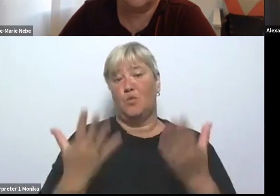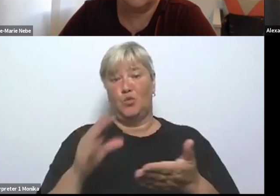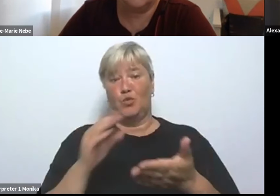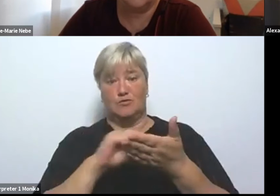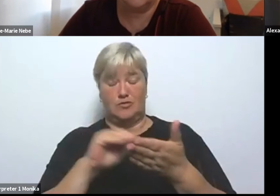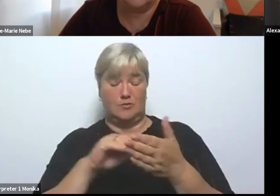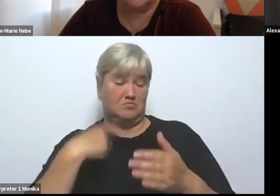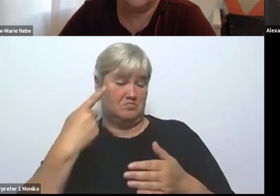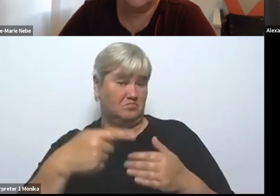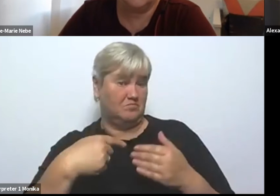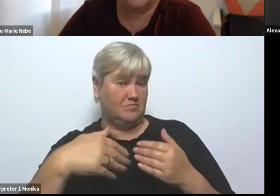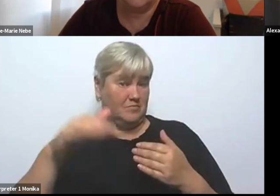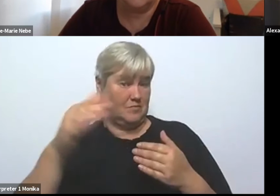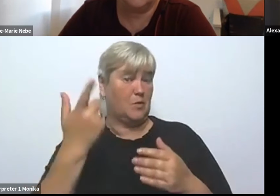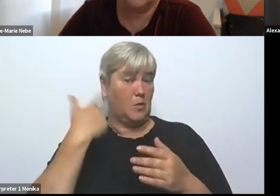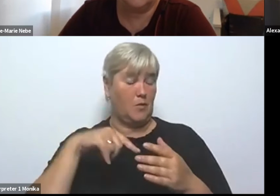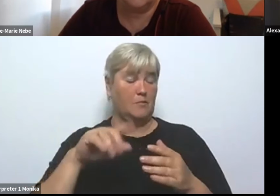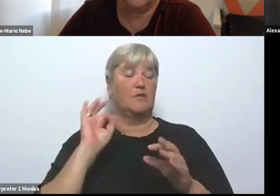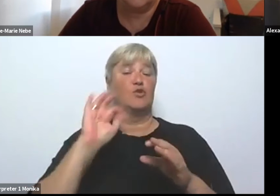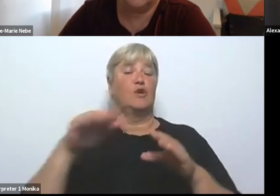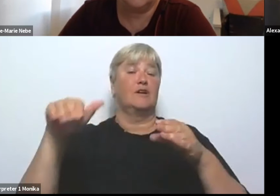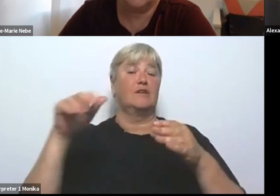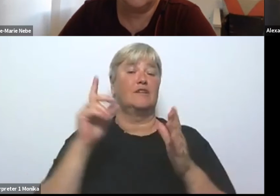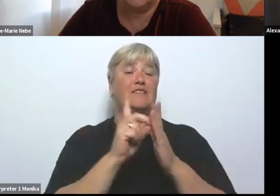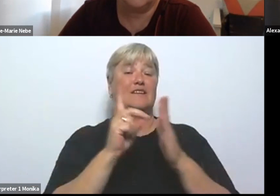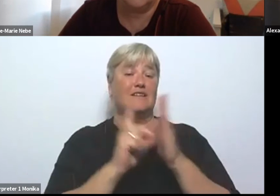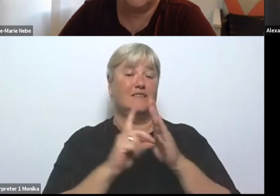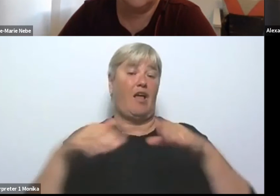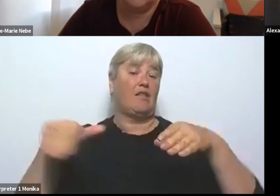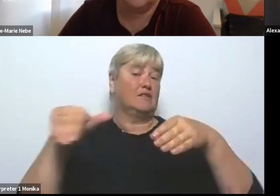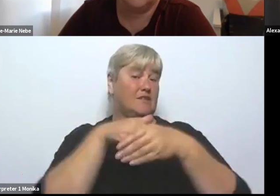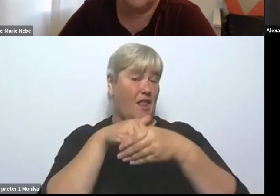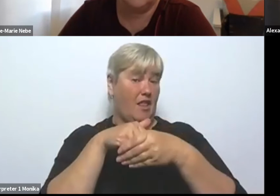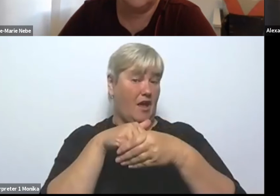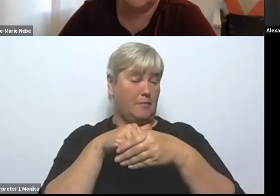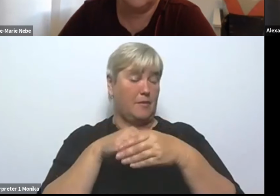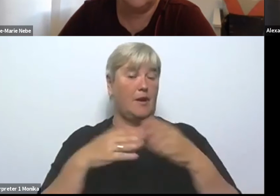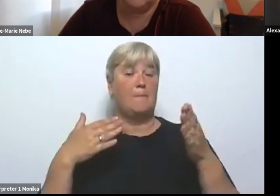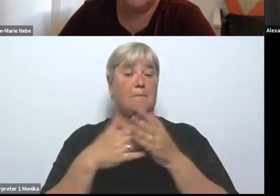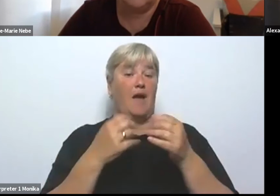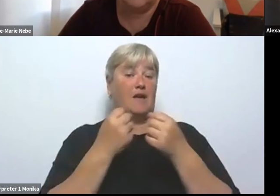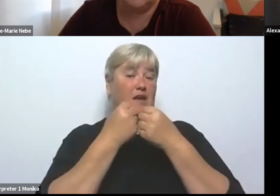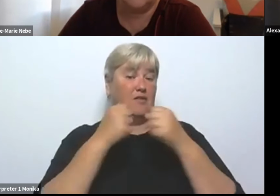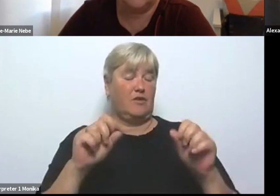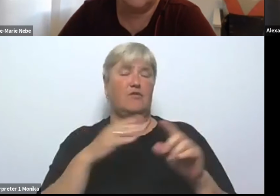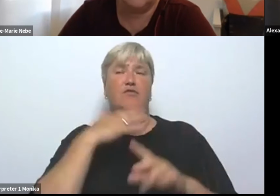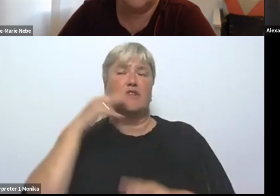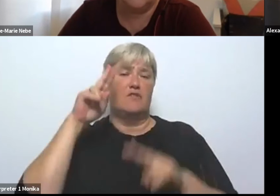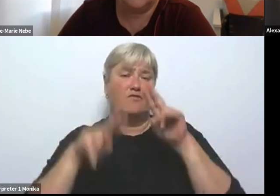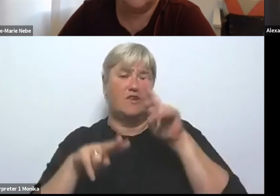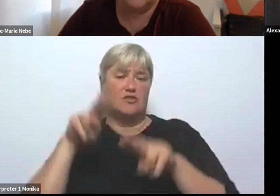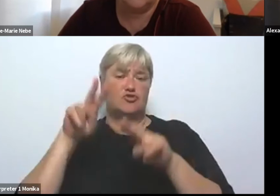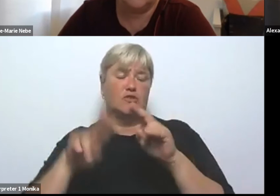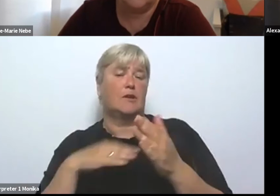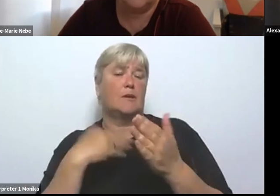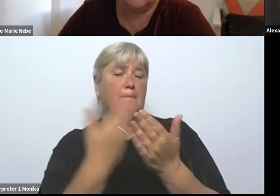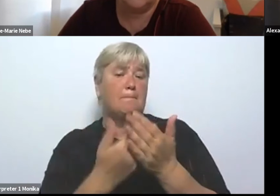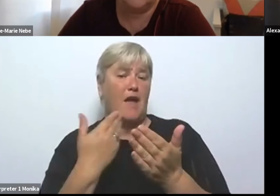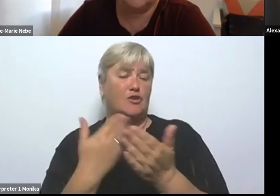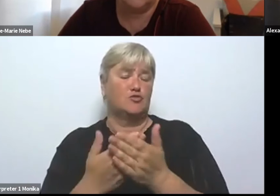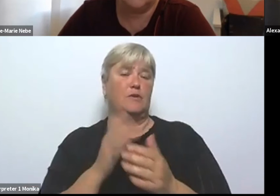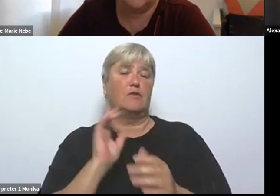erscheint, zur digitalen Teilhabe und Barrierefreiheit, wo wir einfach auch nochmal Best-Practice-Beispiele, vor allem aus Bremen, aber auch aus